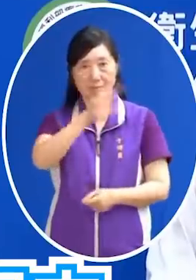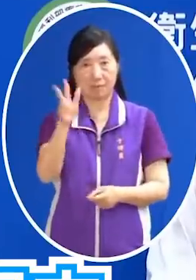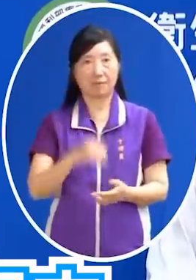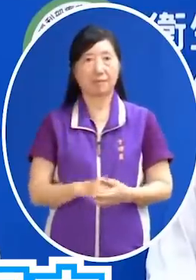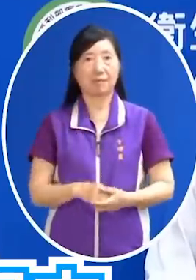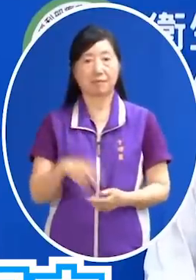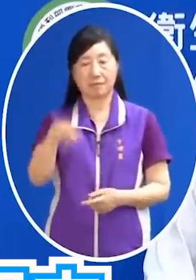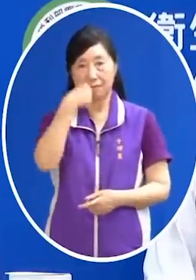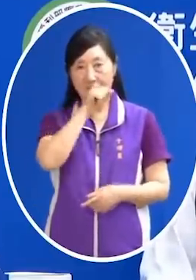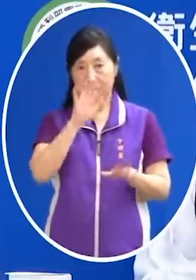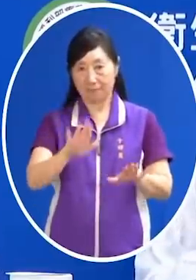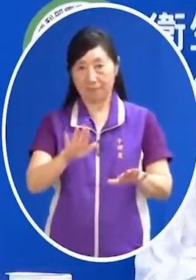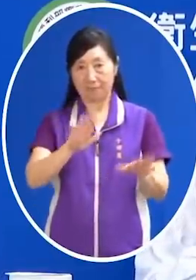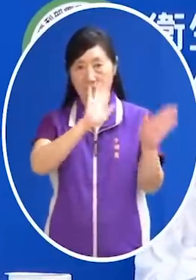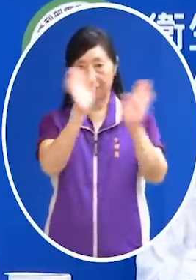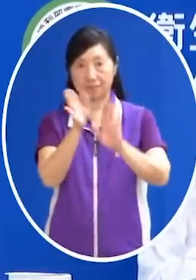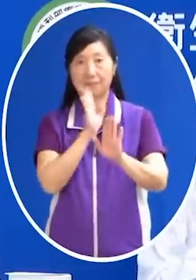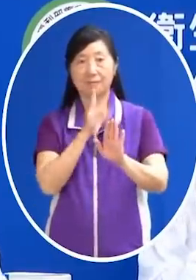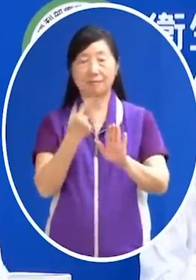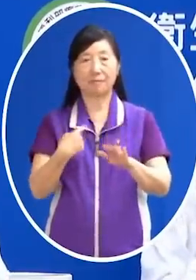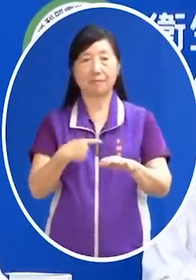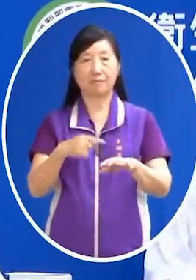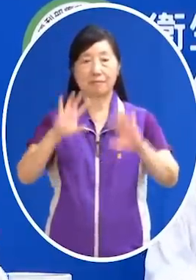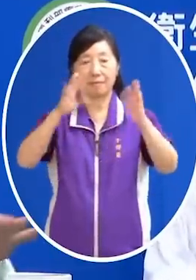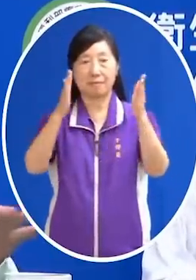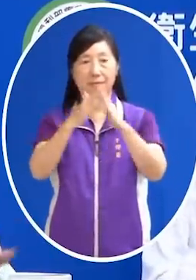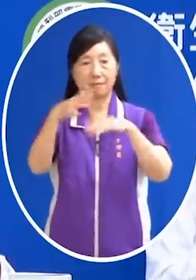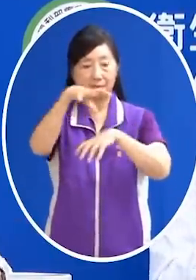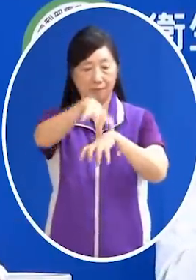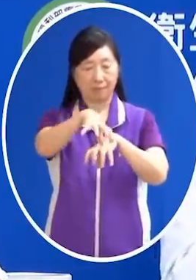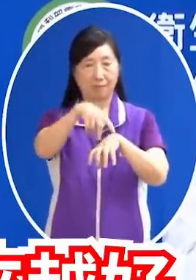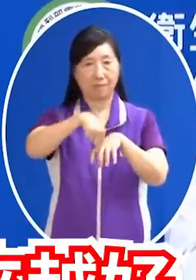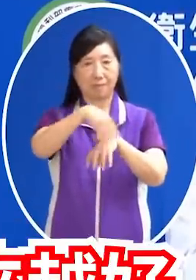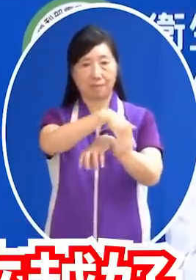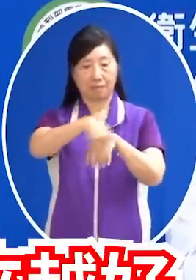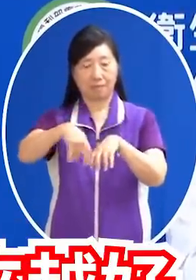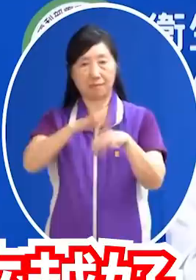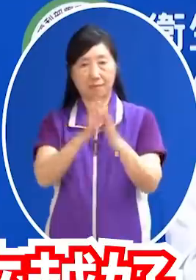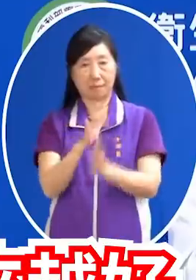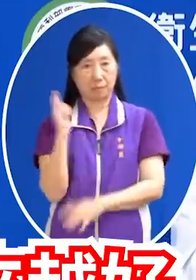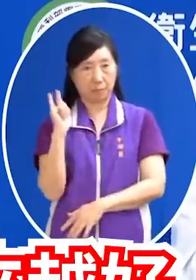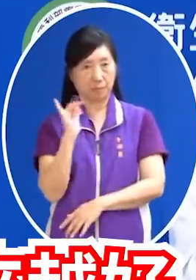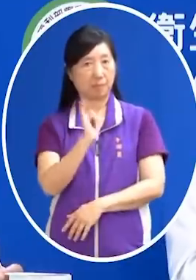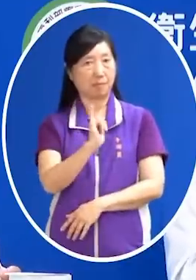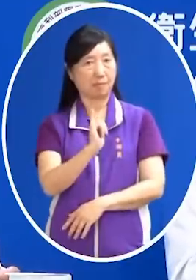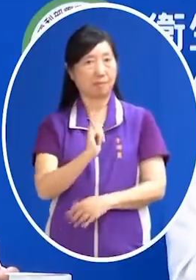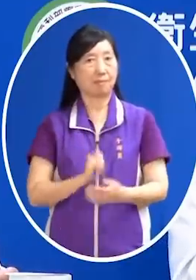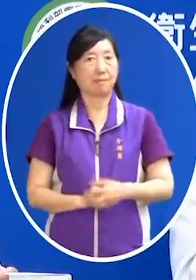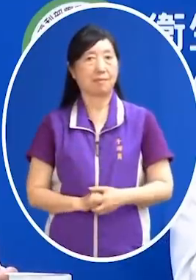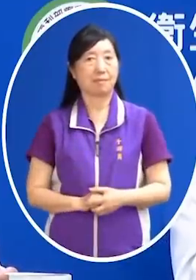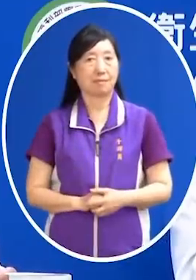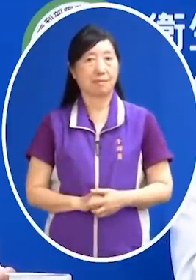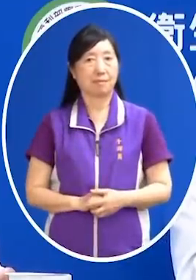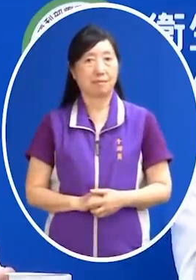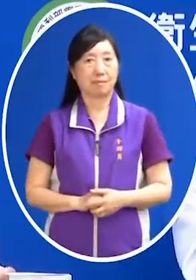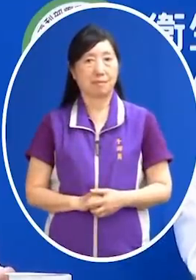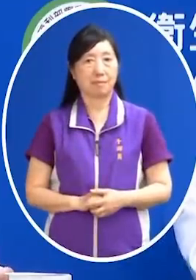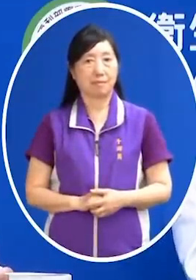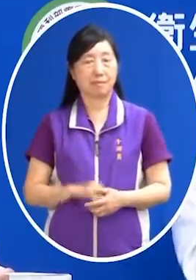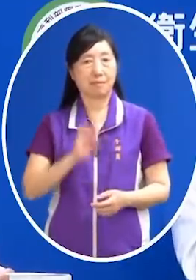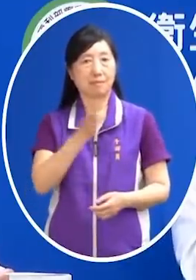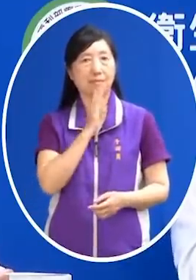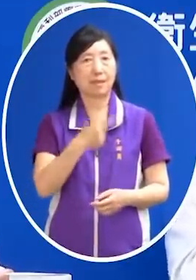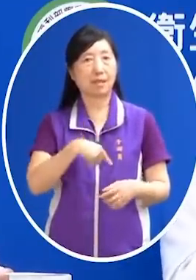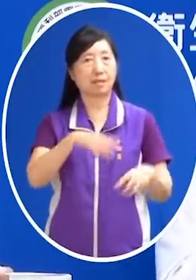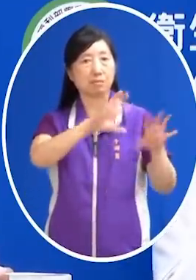在目前看起来我们大概边境这条线已经守得越来越好哈，那但是国